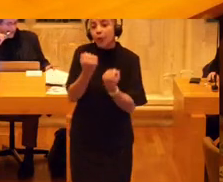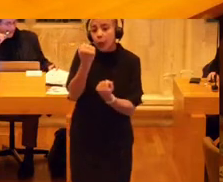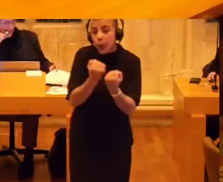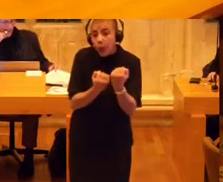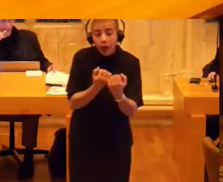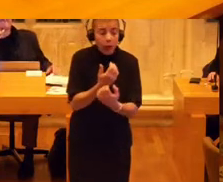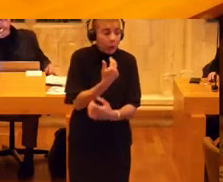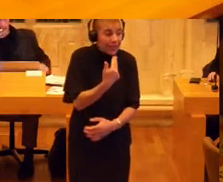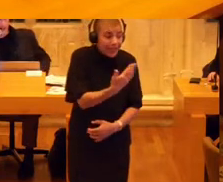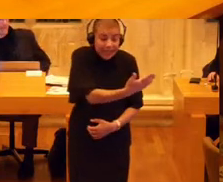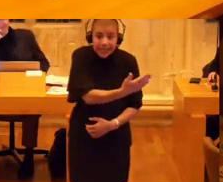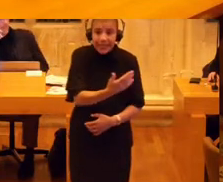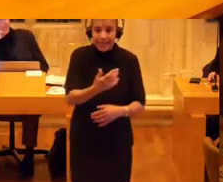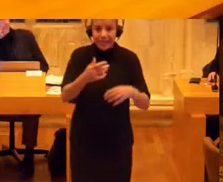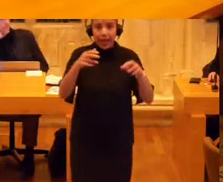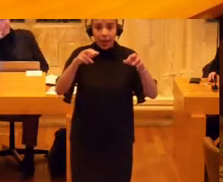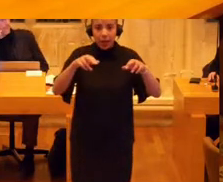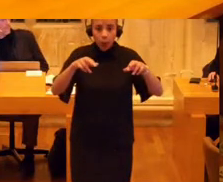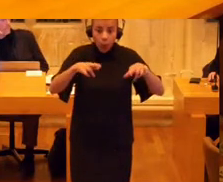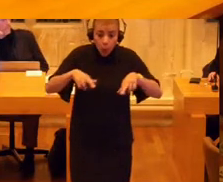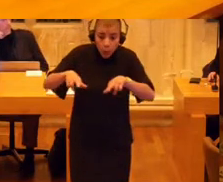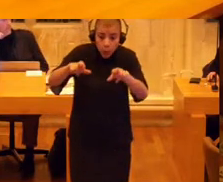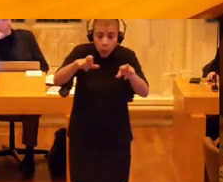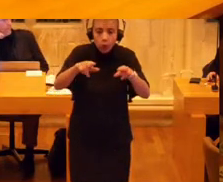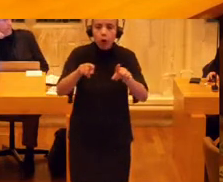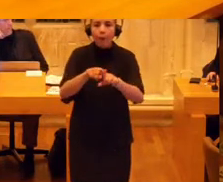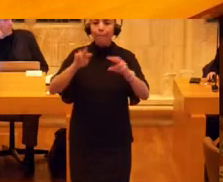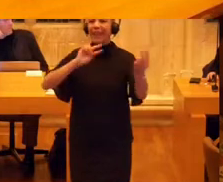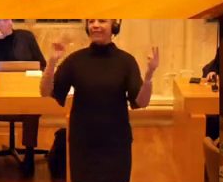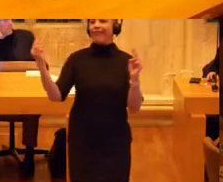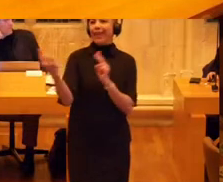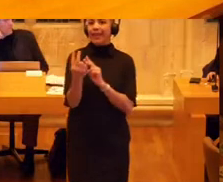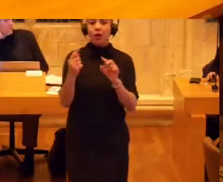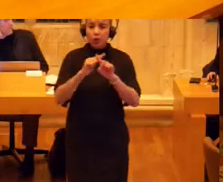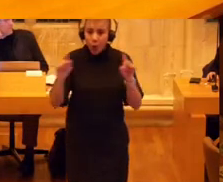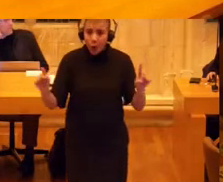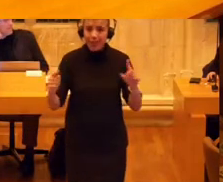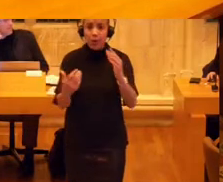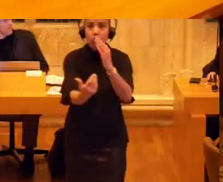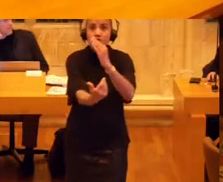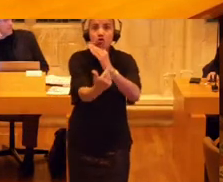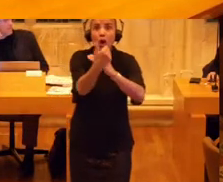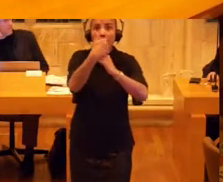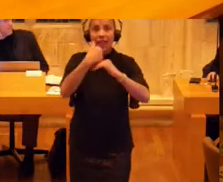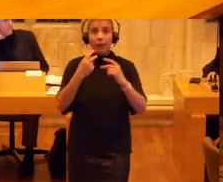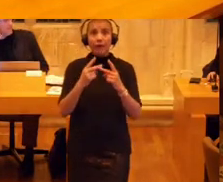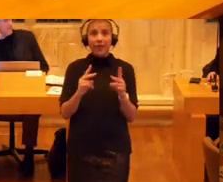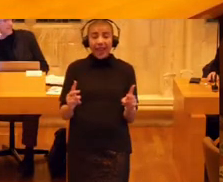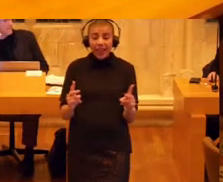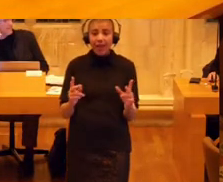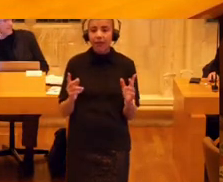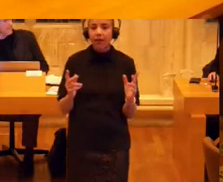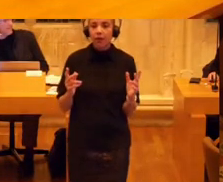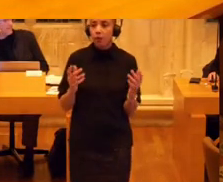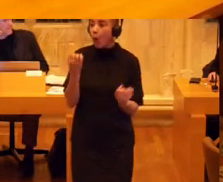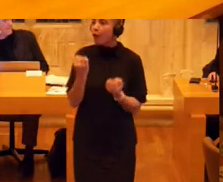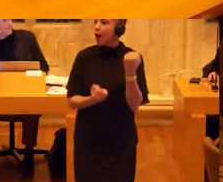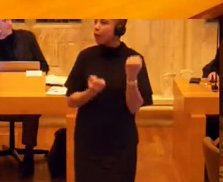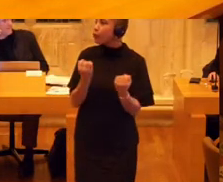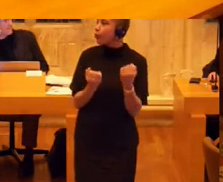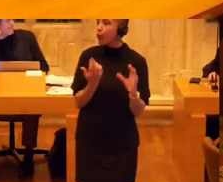périphérique, mais une entrée de ville où un véhicule en transit n'a rien à faire. Mais il n'y a pas